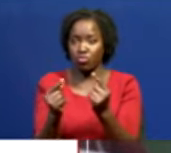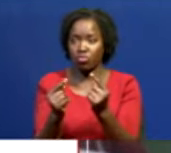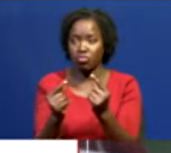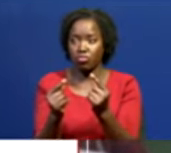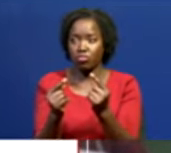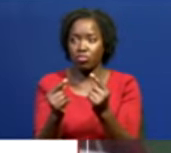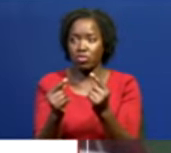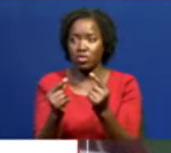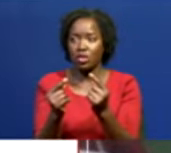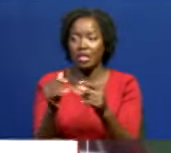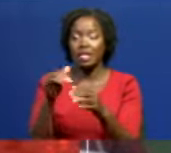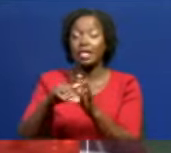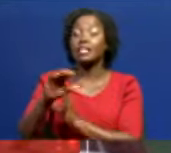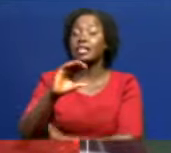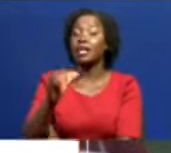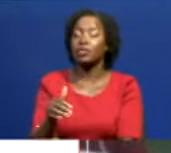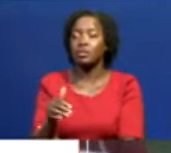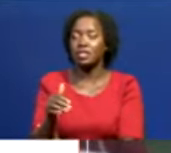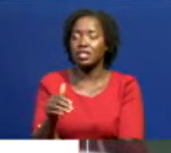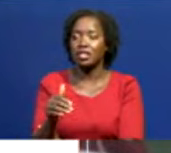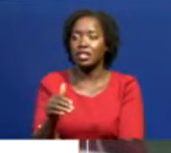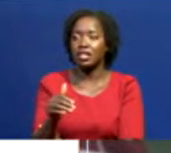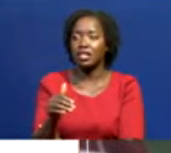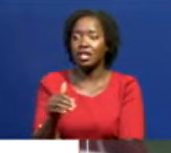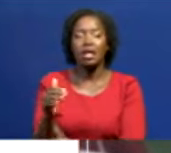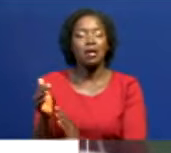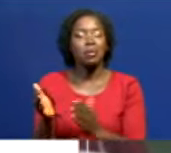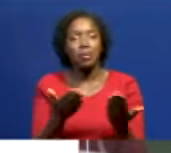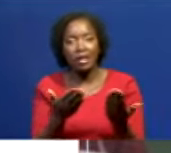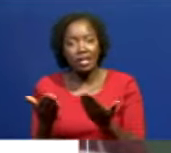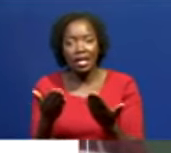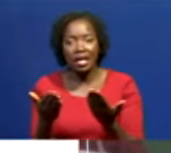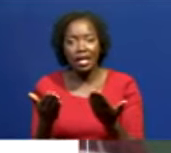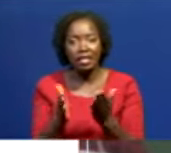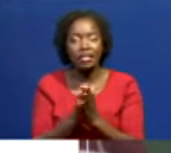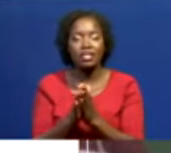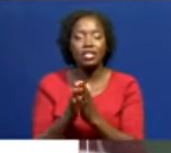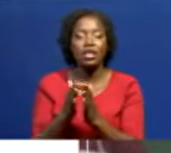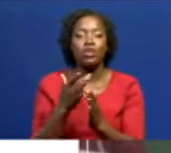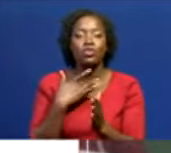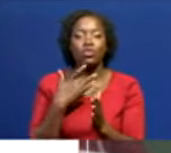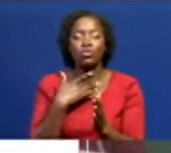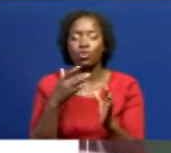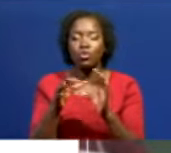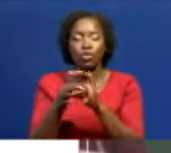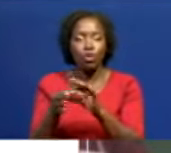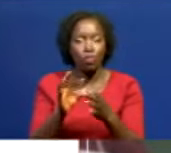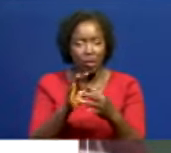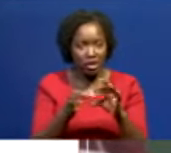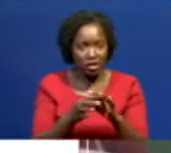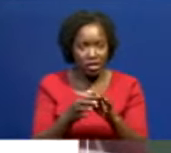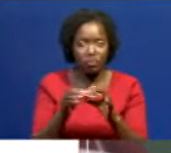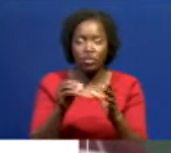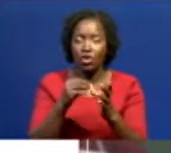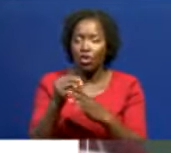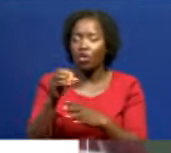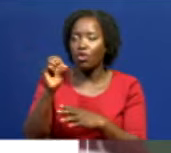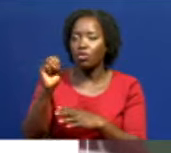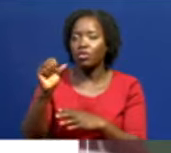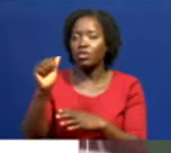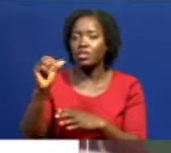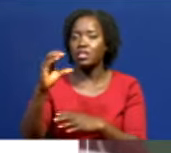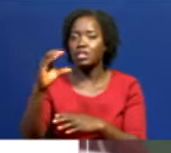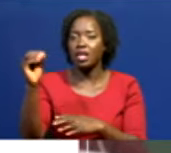groups in the county, whether it is in forms of union or cooperatives or circles, I don't